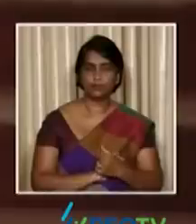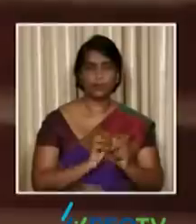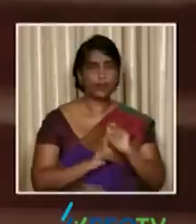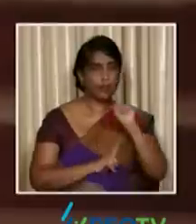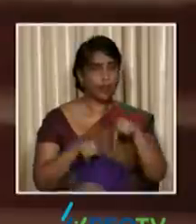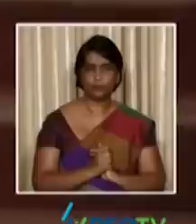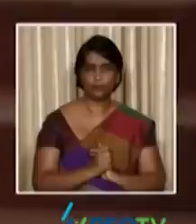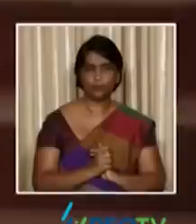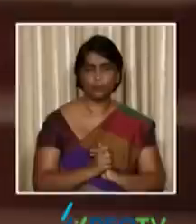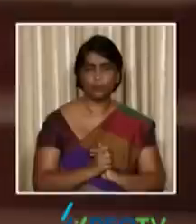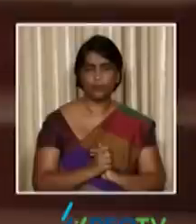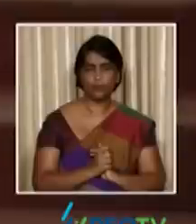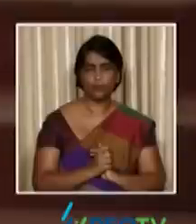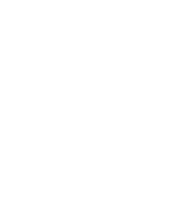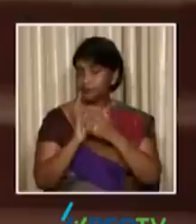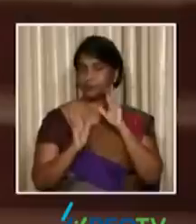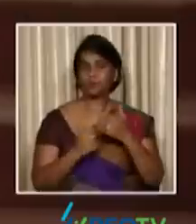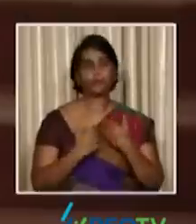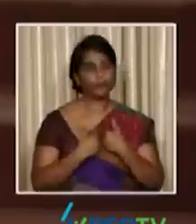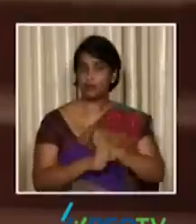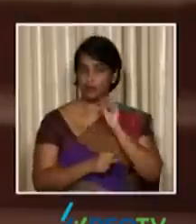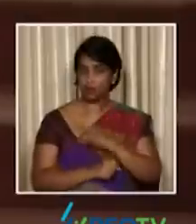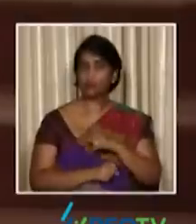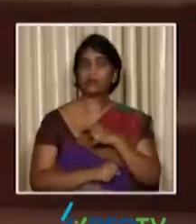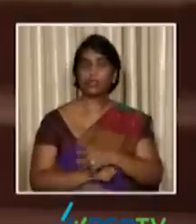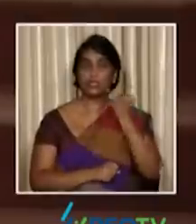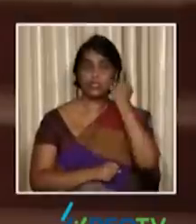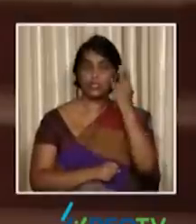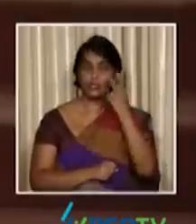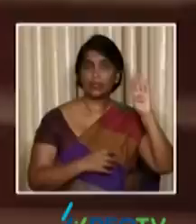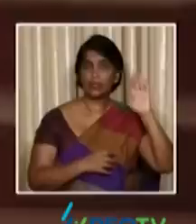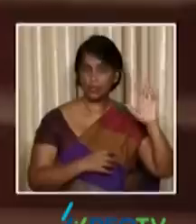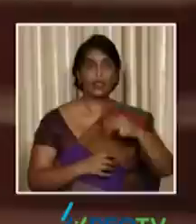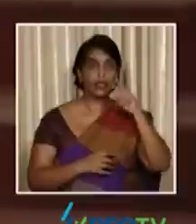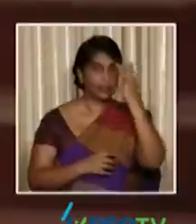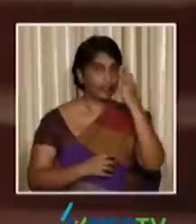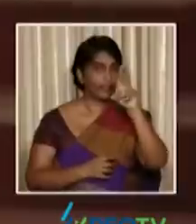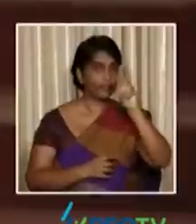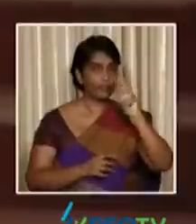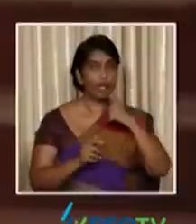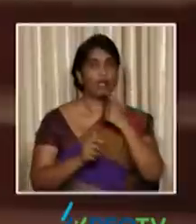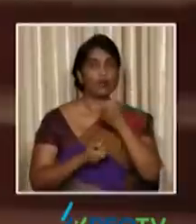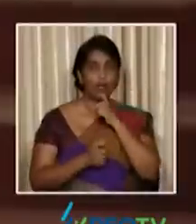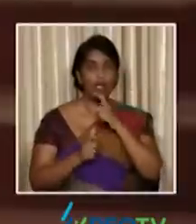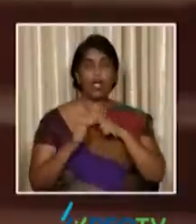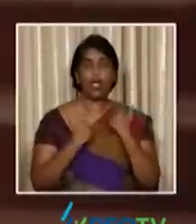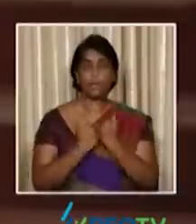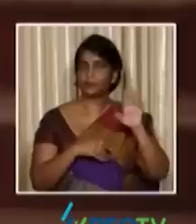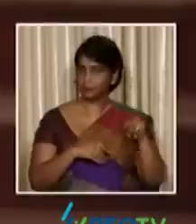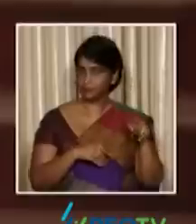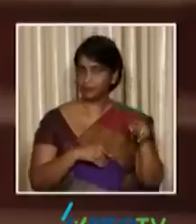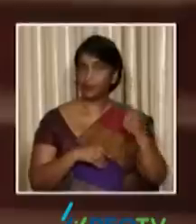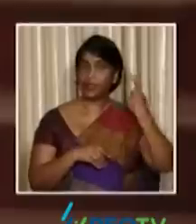ගන්න. මට අවස්ථාව තියෙනවා. මේ සිද්ධිය සම්බන්ධව නීතිපතිතුමා සිංගප්පූරු මහ අධිකරණයේ නඩුව අප්‍රේල් මාසේ 25 වෙනි දින ගොනු කරලා